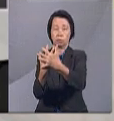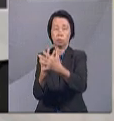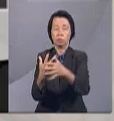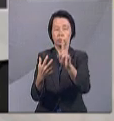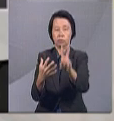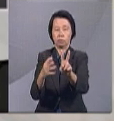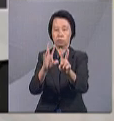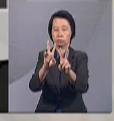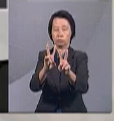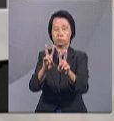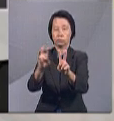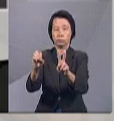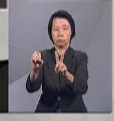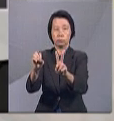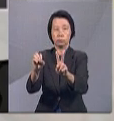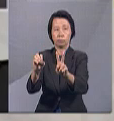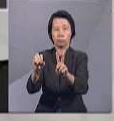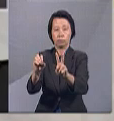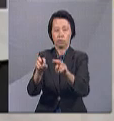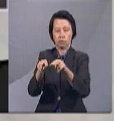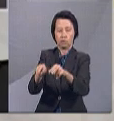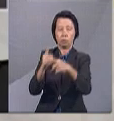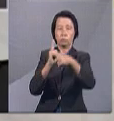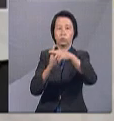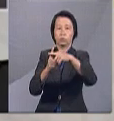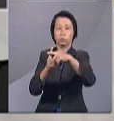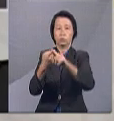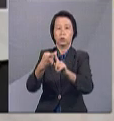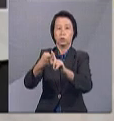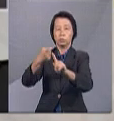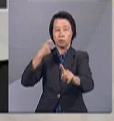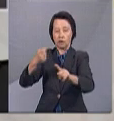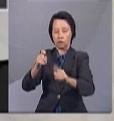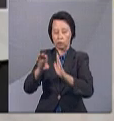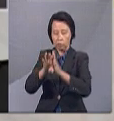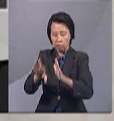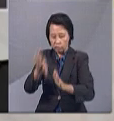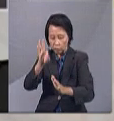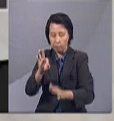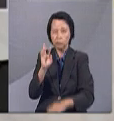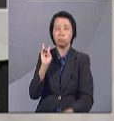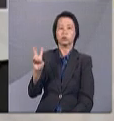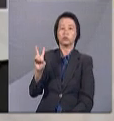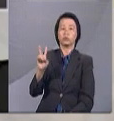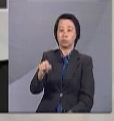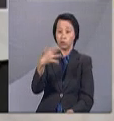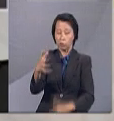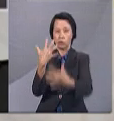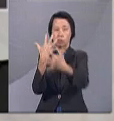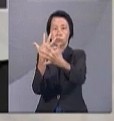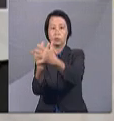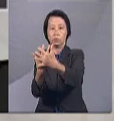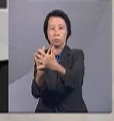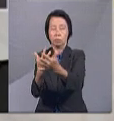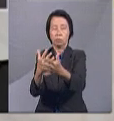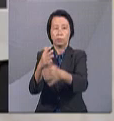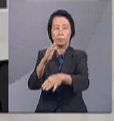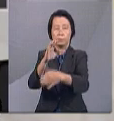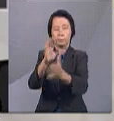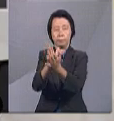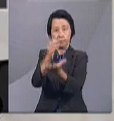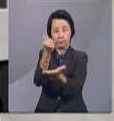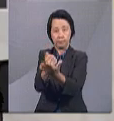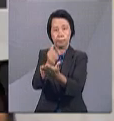270 yang dibuat didapati positif adalah double Stempel yang kedua mereka telah digoreng Pinkan di Depot Hanan